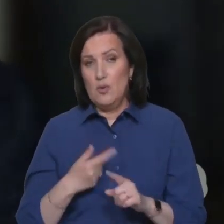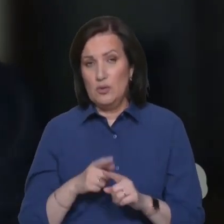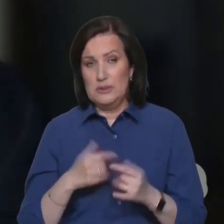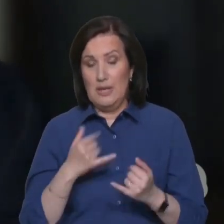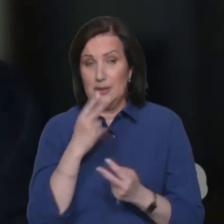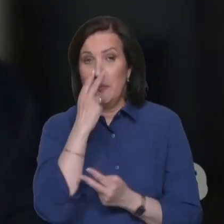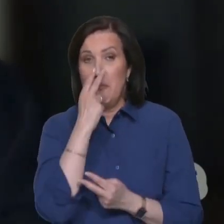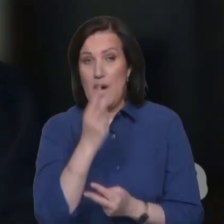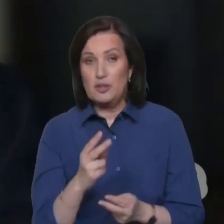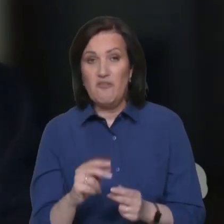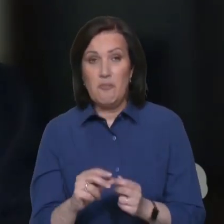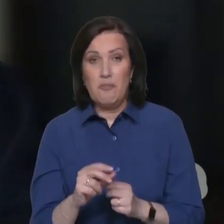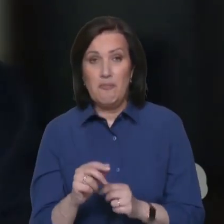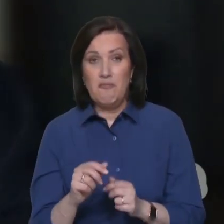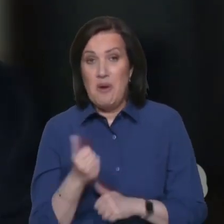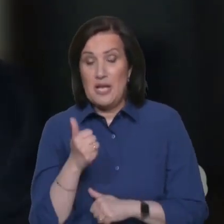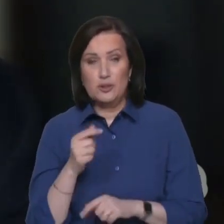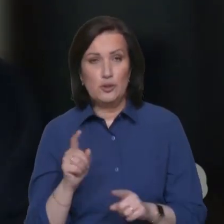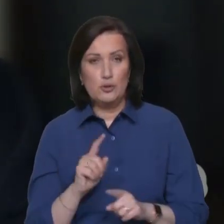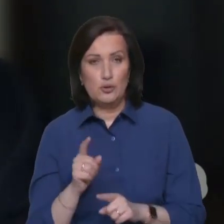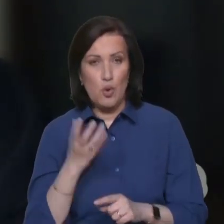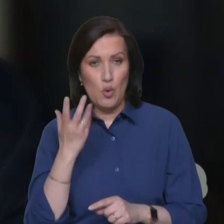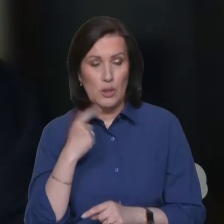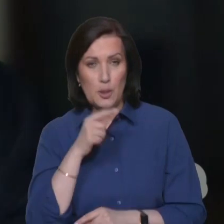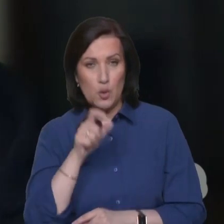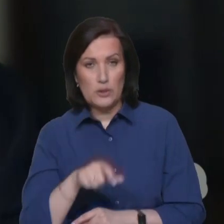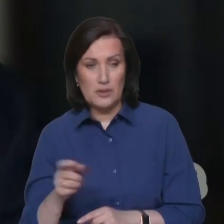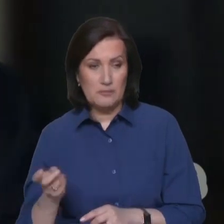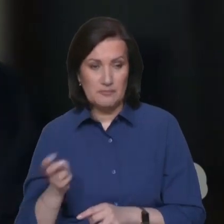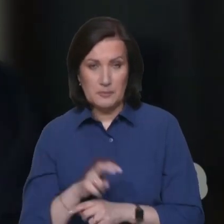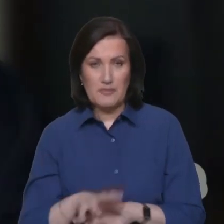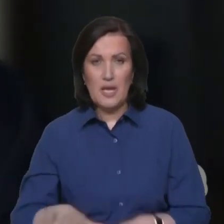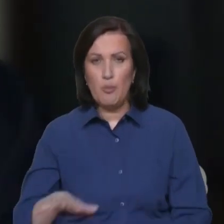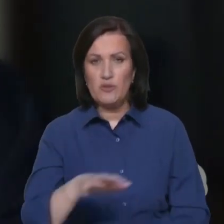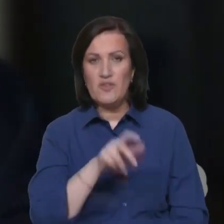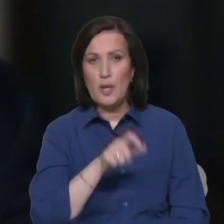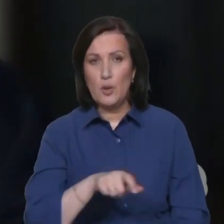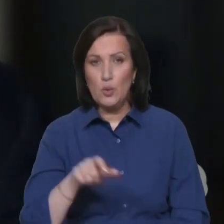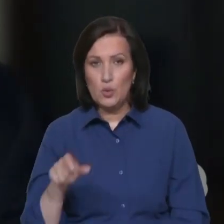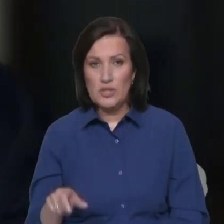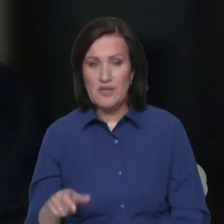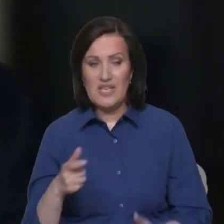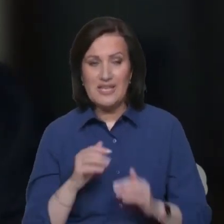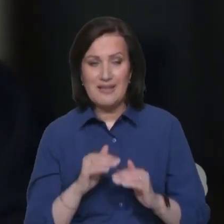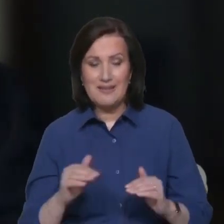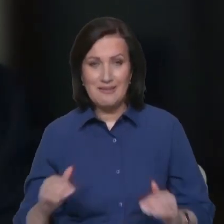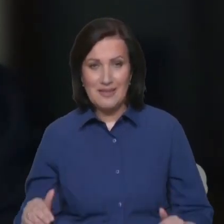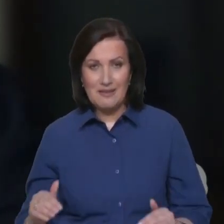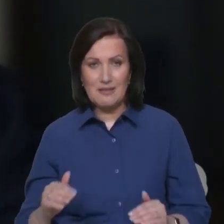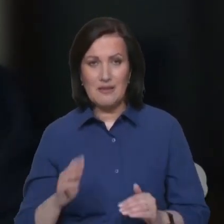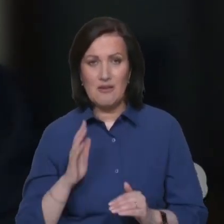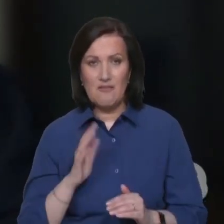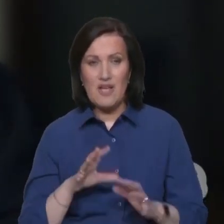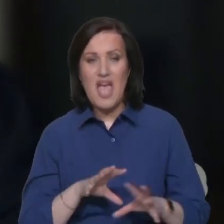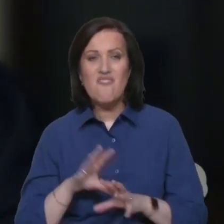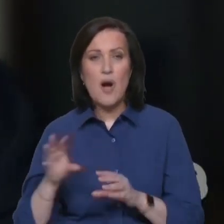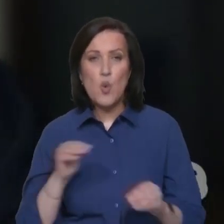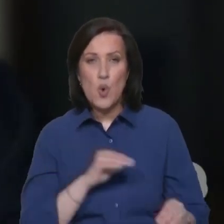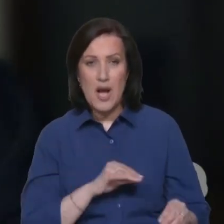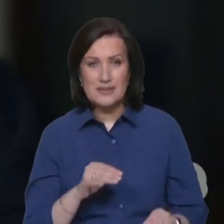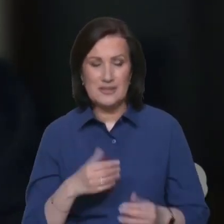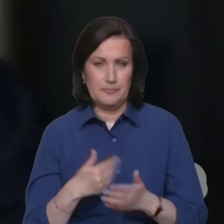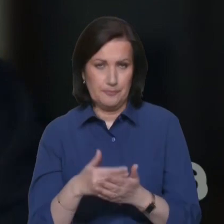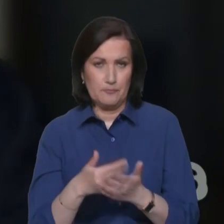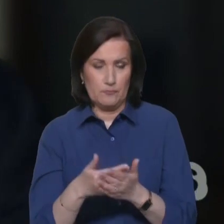зараз просто бачимо вперше, мабуть, що коли росіяни заходять на подвір'я людей, в яких діти знаходяться в евакуації,